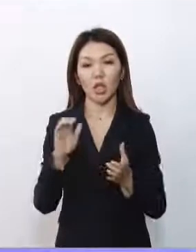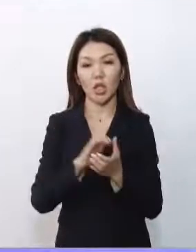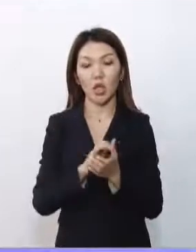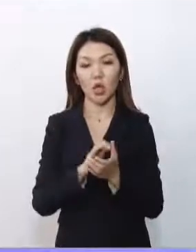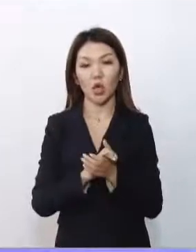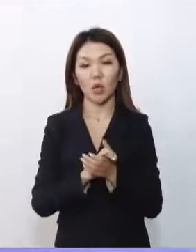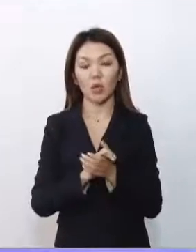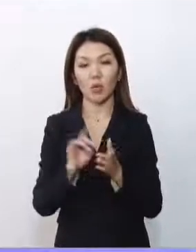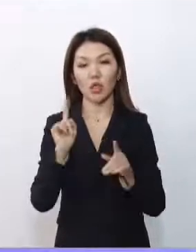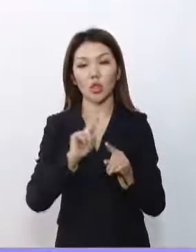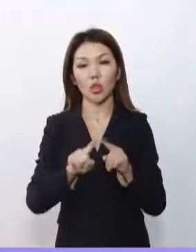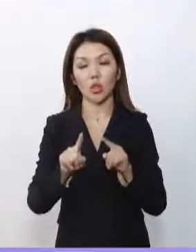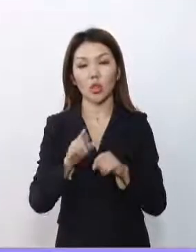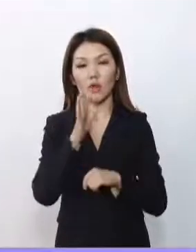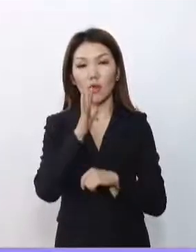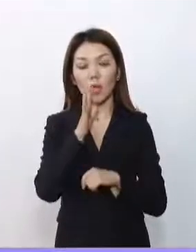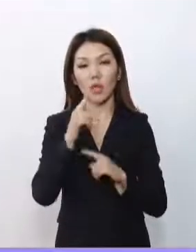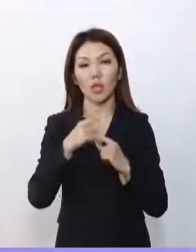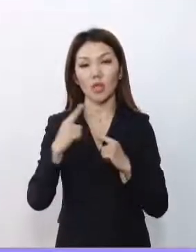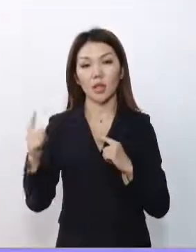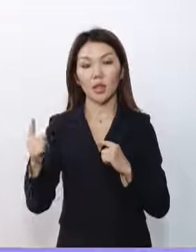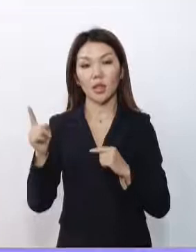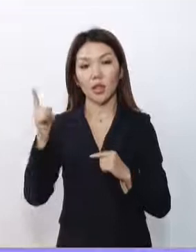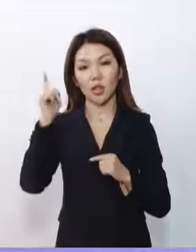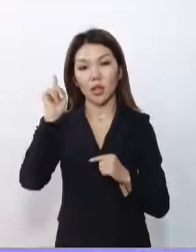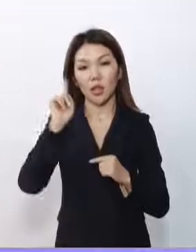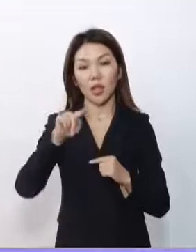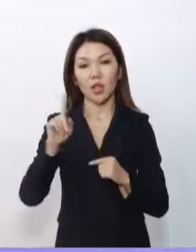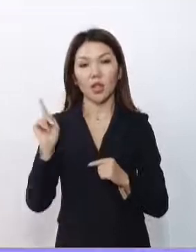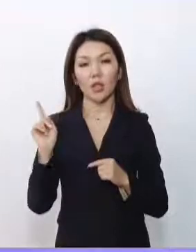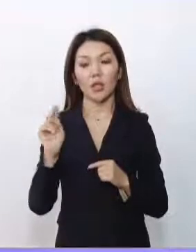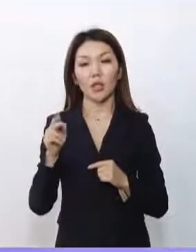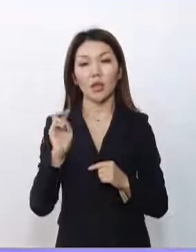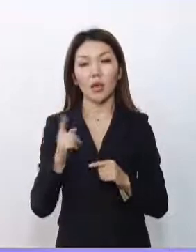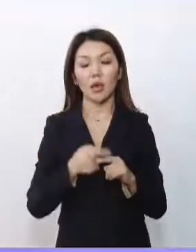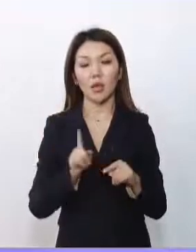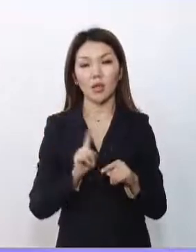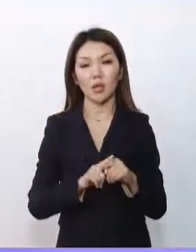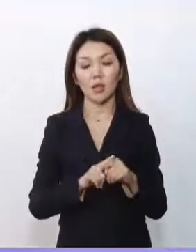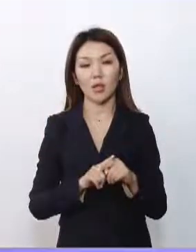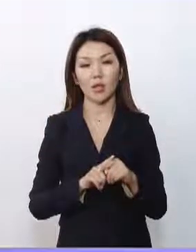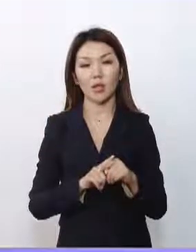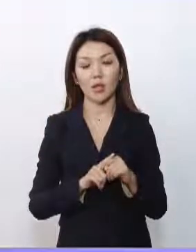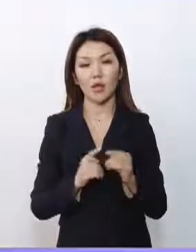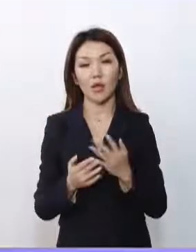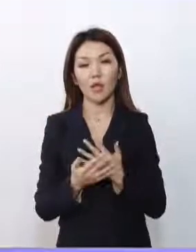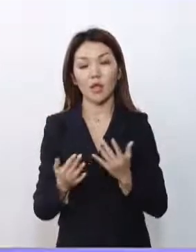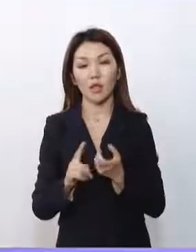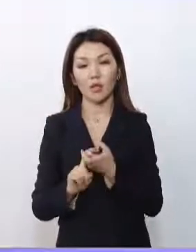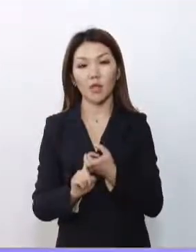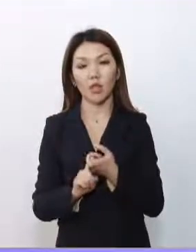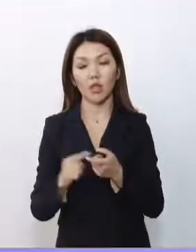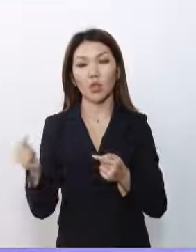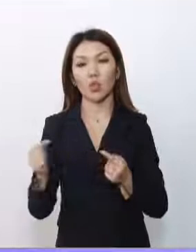скорость время расстояние и знаете как эти величины связаны друг с